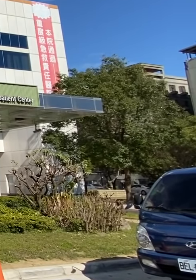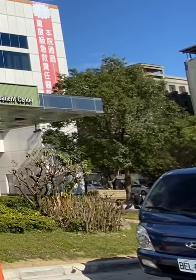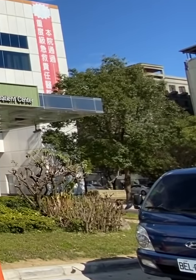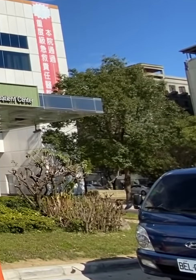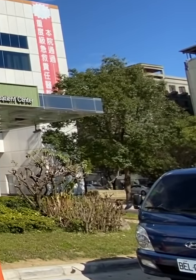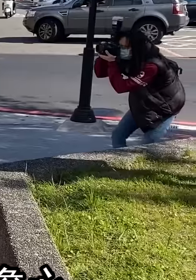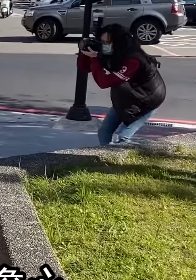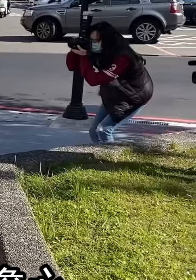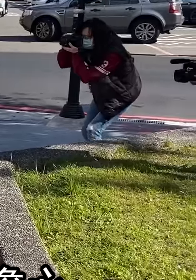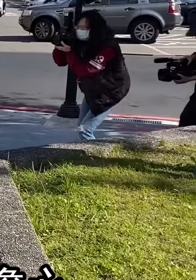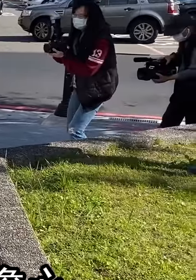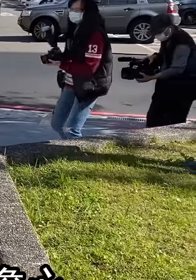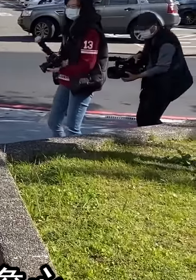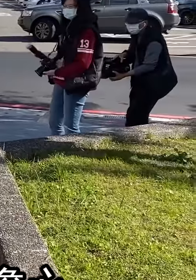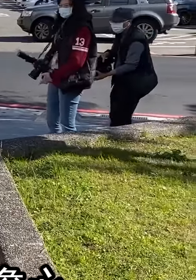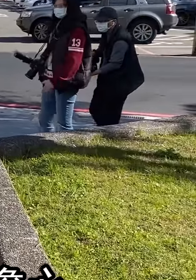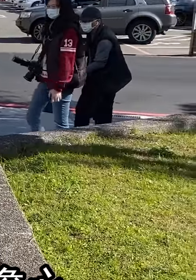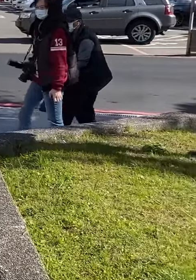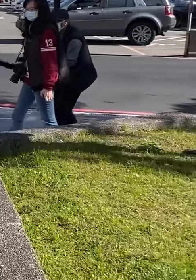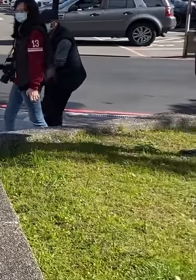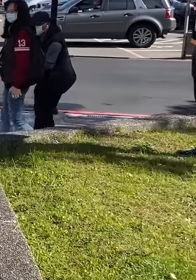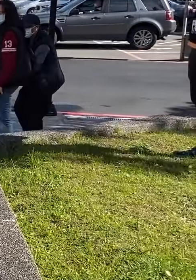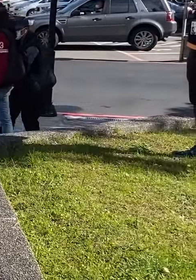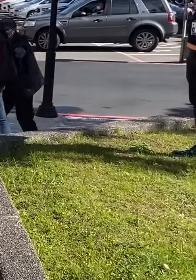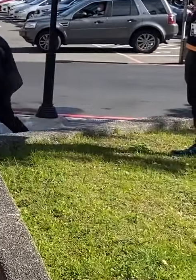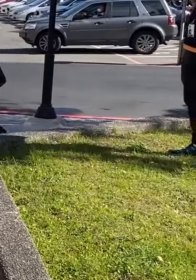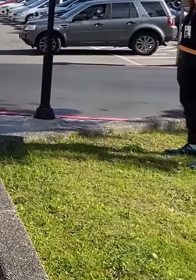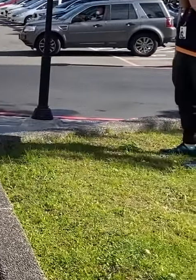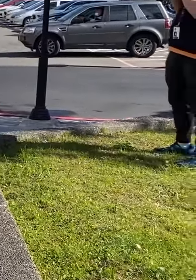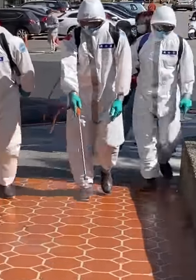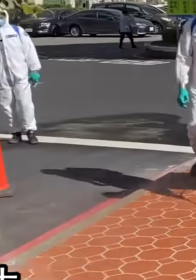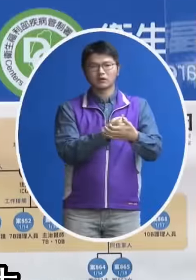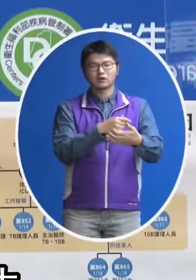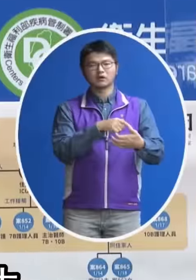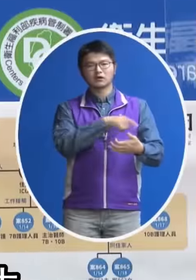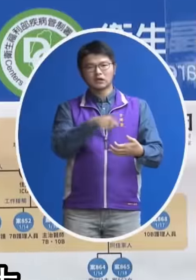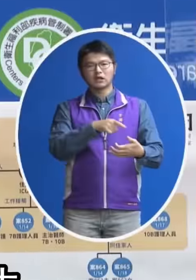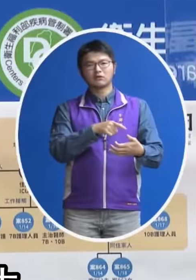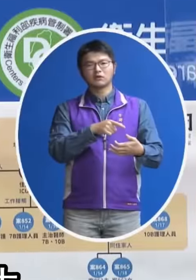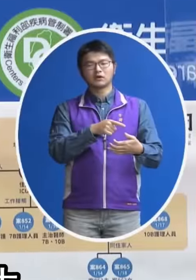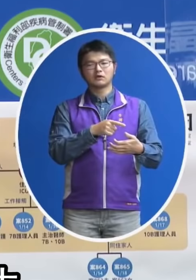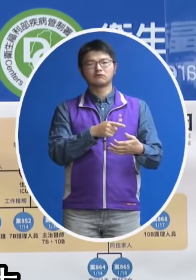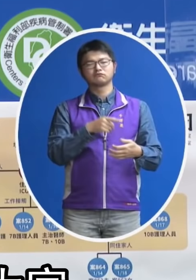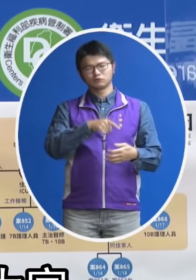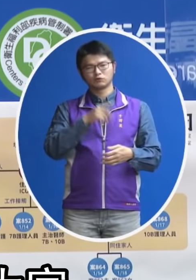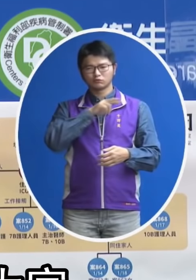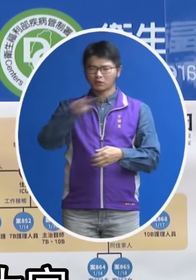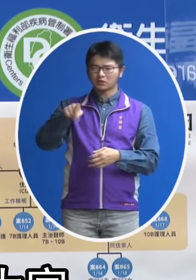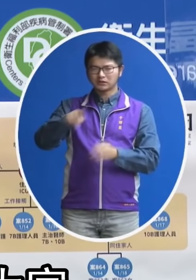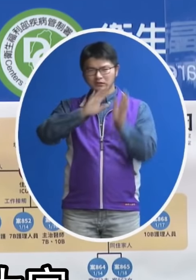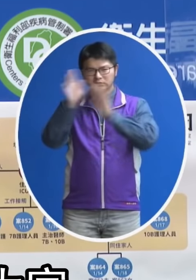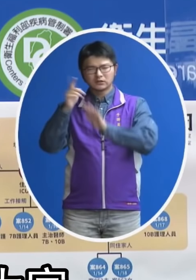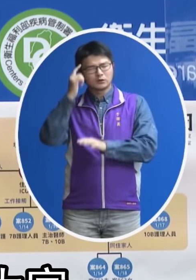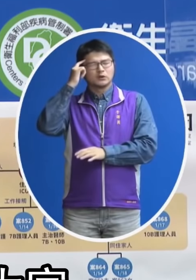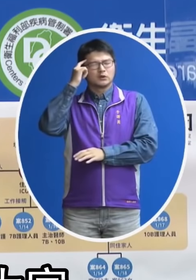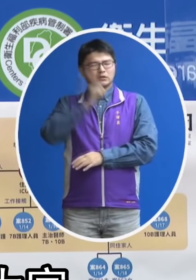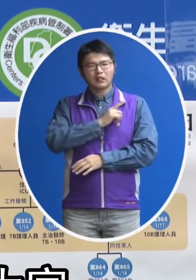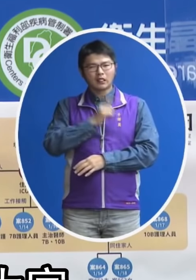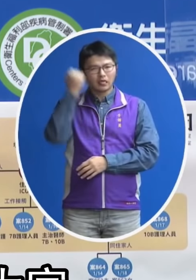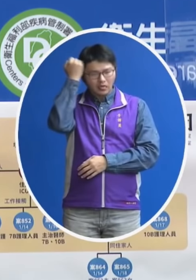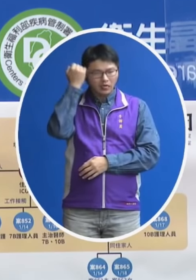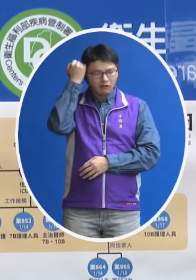人心惶惶，这样的群聚也让不少人担心可能造成防疫破口，连阿中部长也看不下去，今天在疫情记者会苦劝